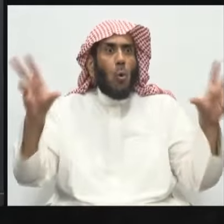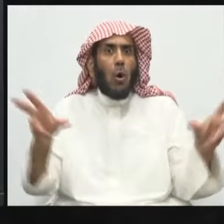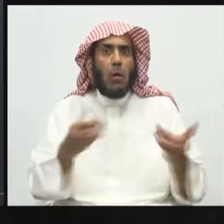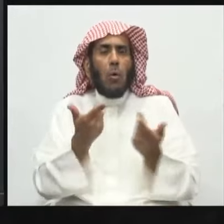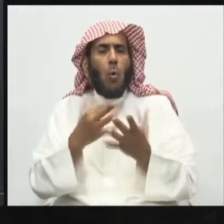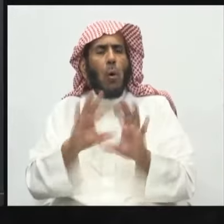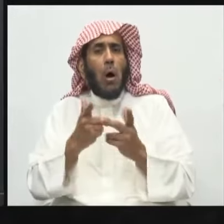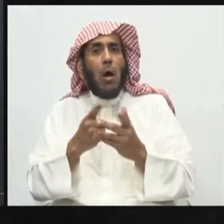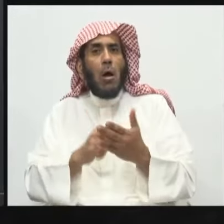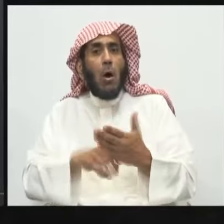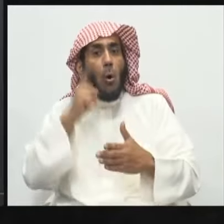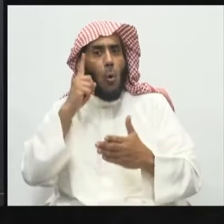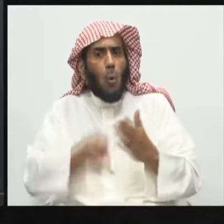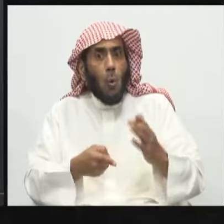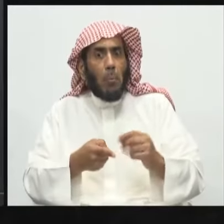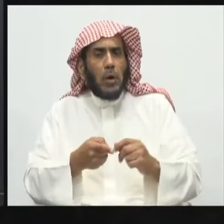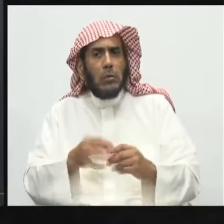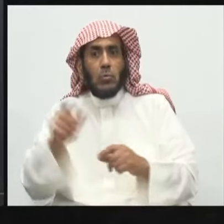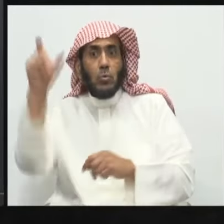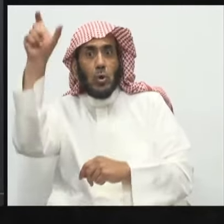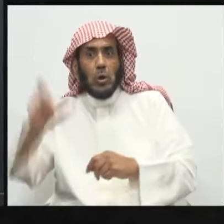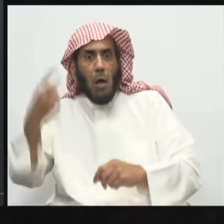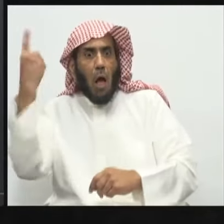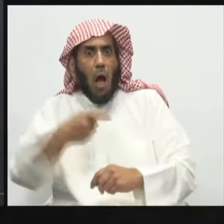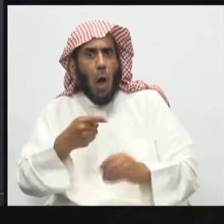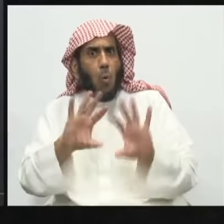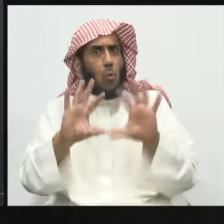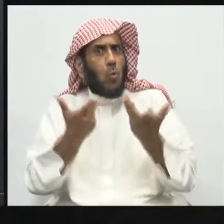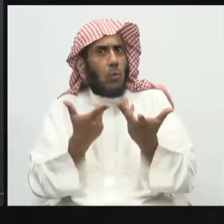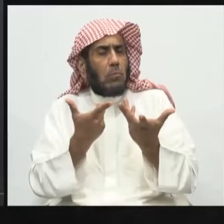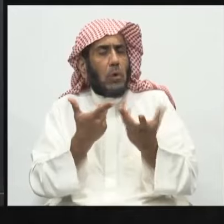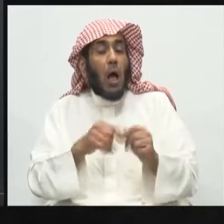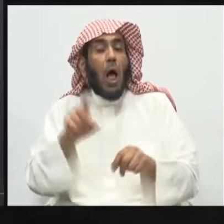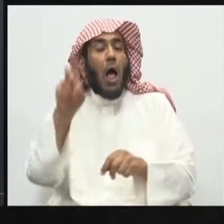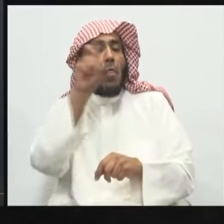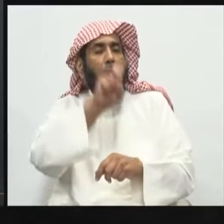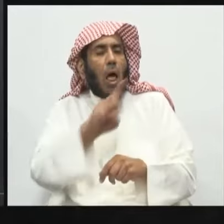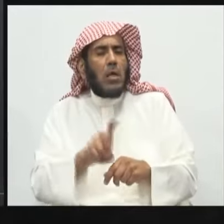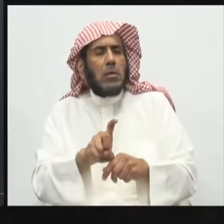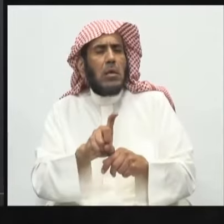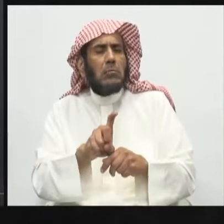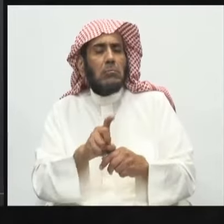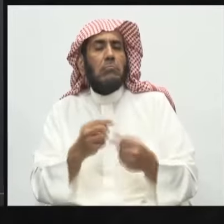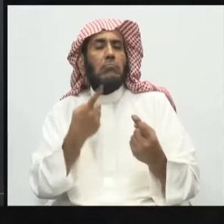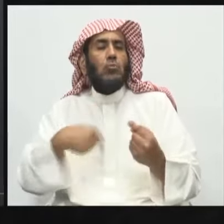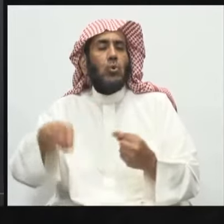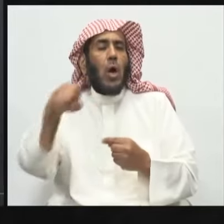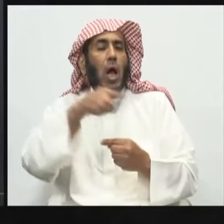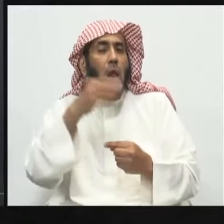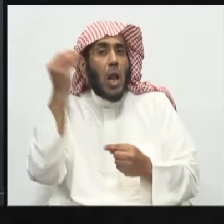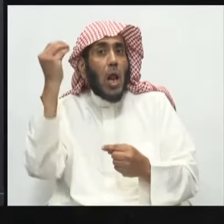وما هي عقوبه الساحر لاحظوا هذه الاسئله نريد ان